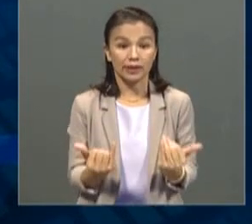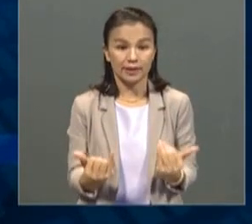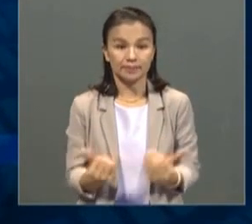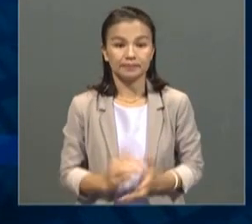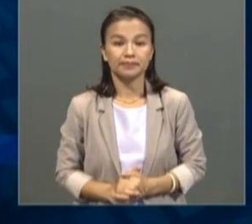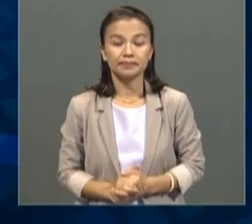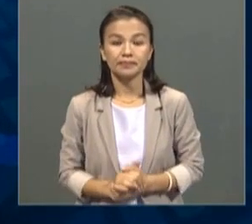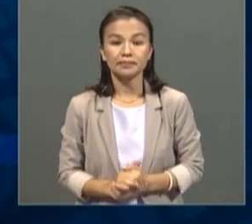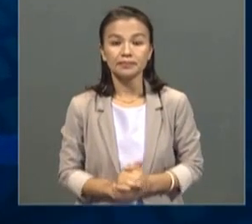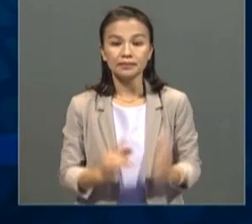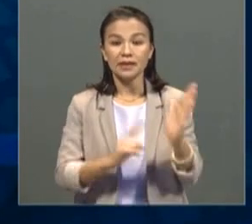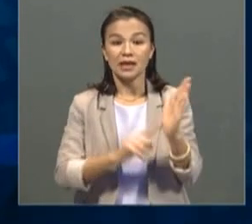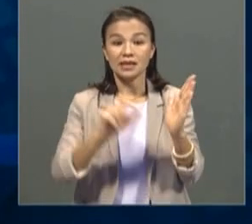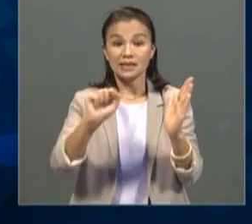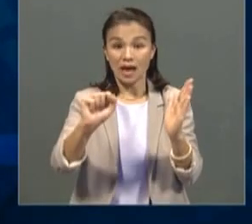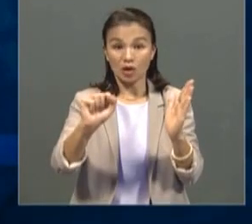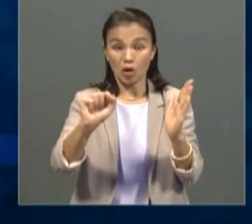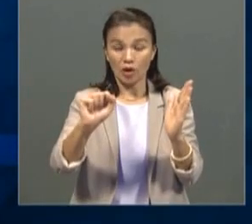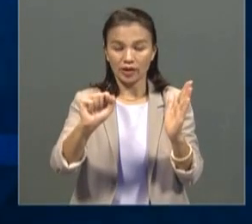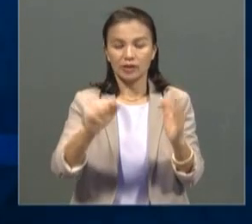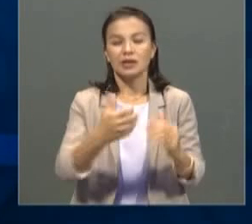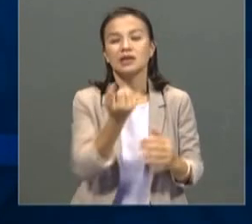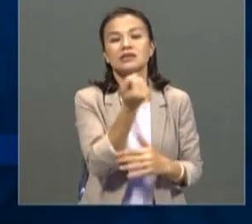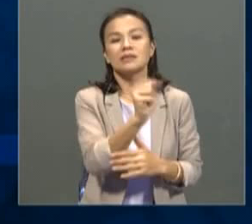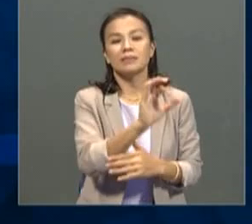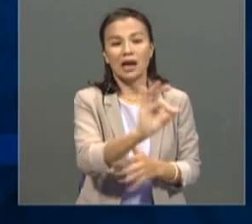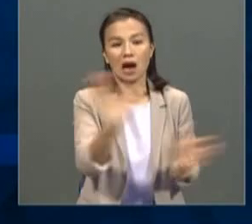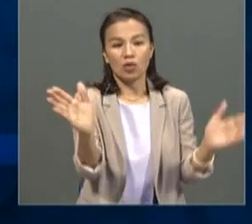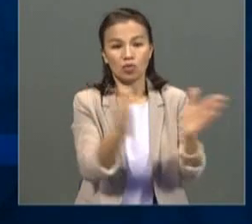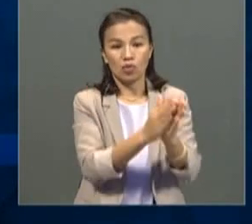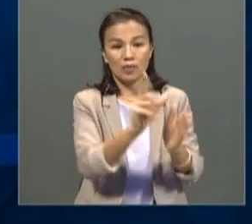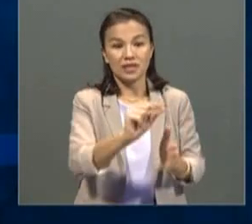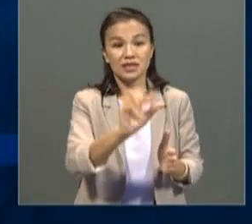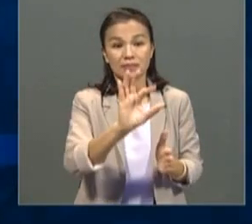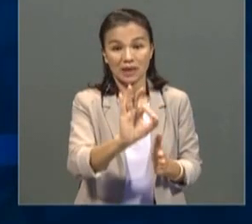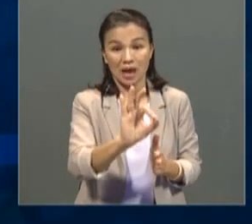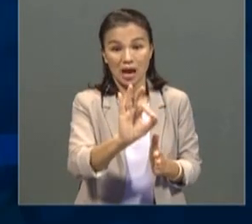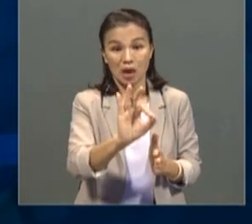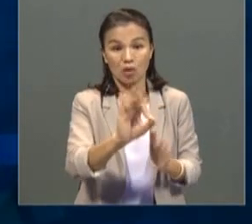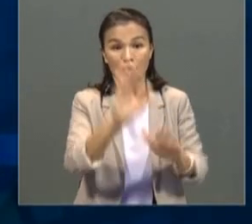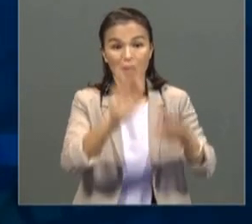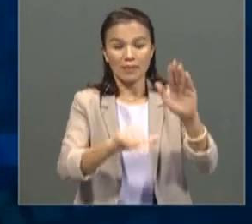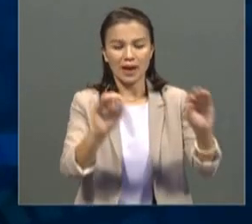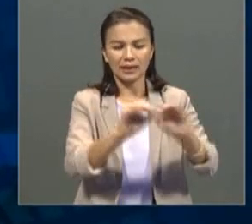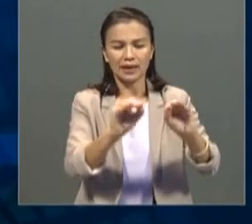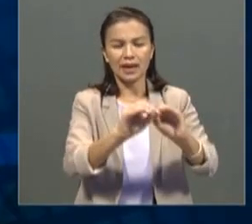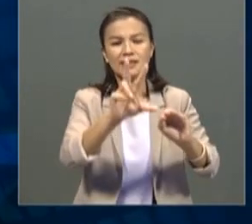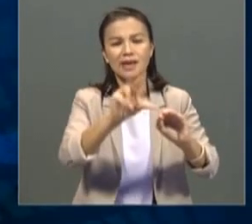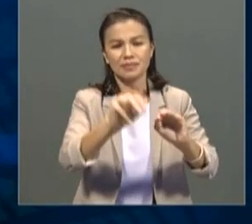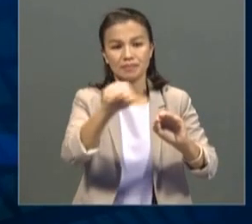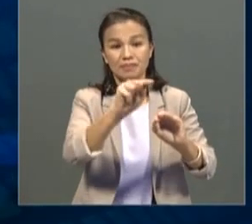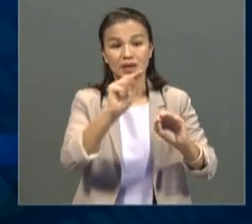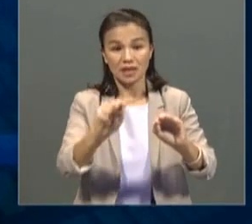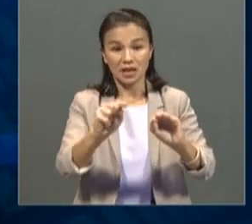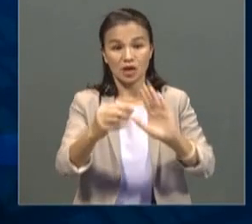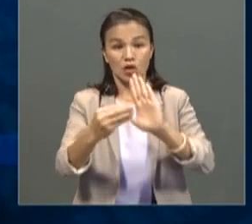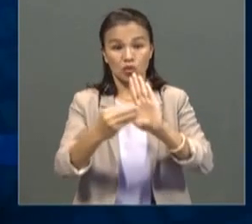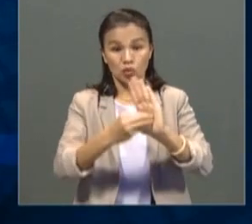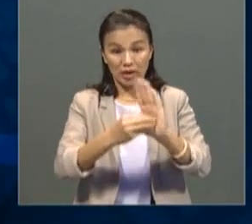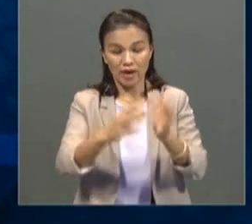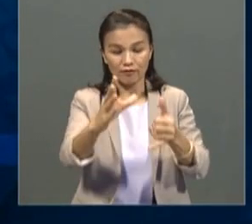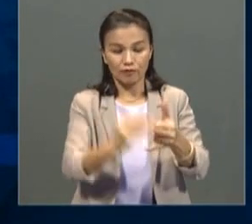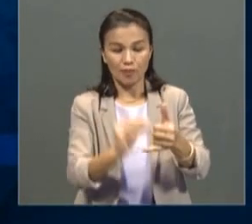င်နေပေါ့နော်အဲ့ဒီခုဖြစ်လာတဲ့အထက်မှာစမူစာခွန်က19ယောက်ဖြစ်ပါတယ်ဒါဆိုလို့ရှိရင်အားလုံးဖြစ်ပွားမှု